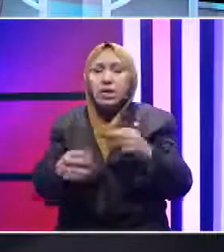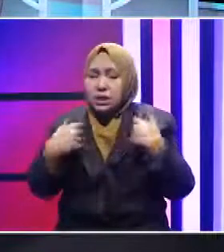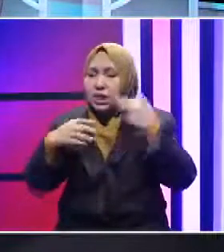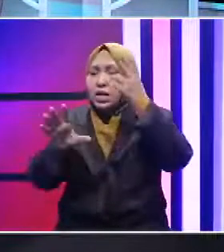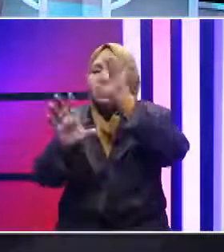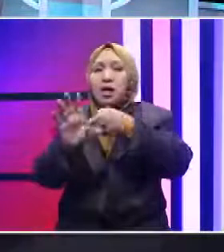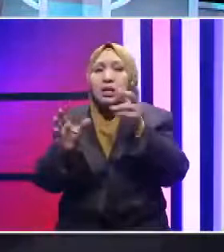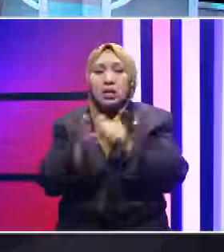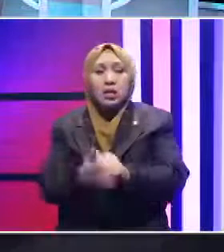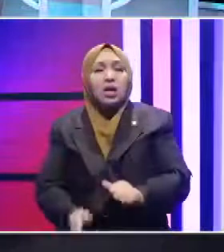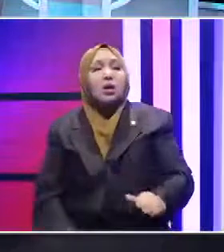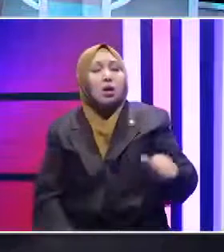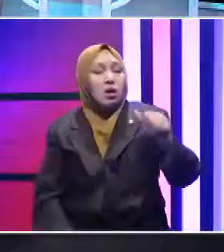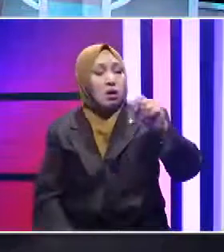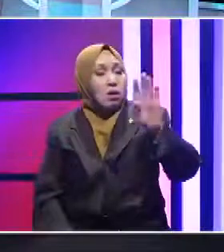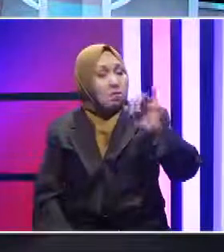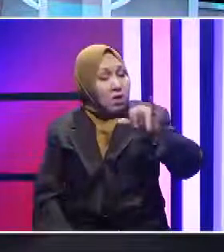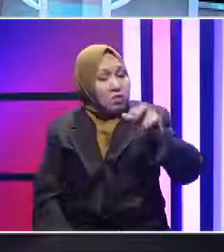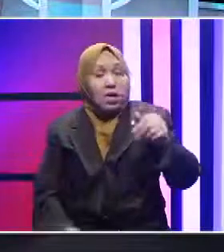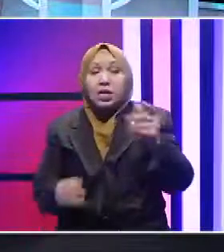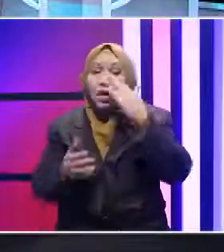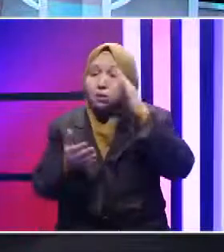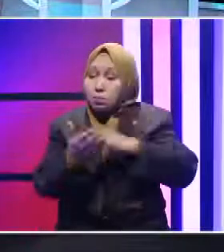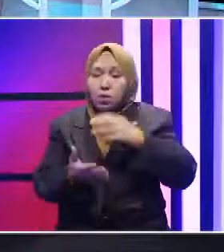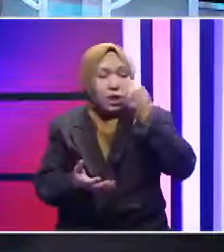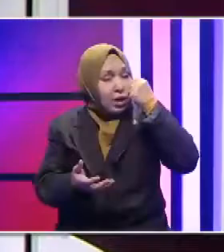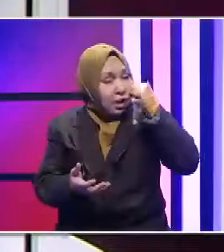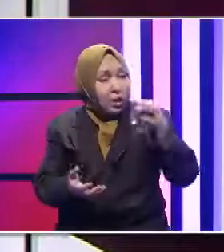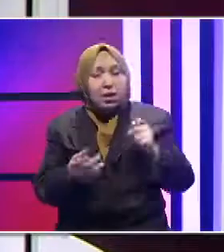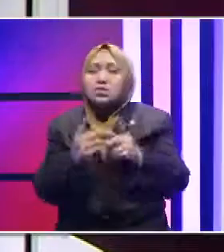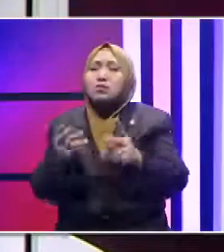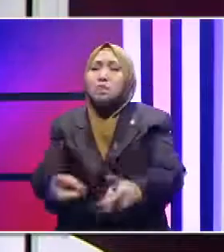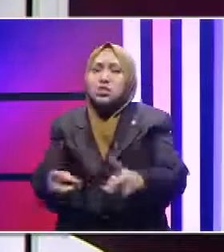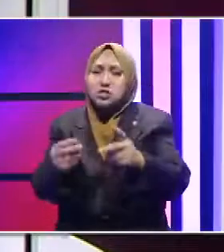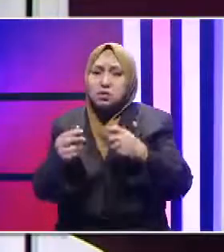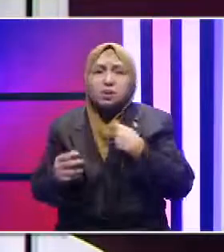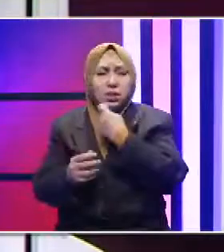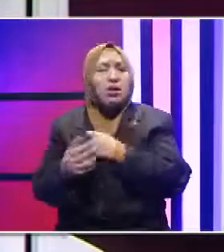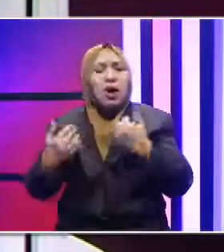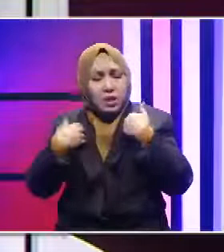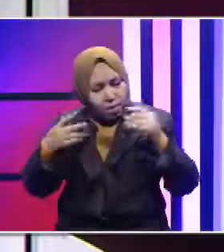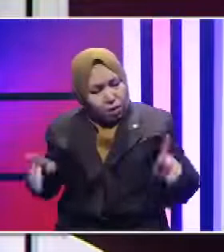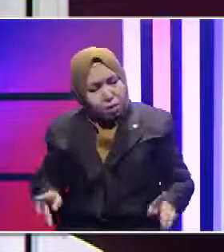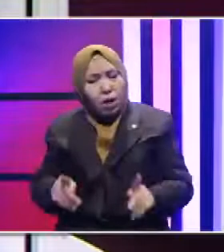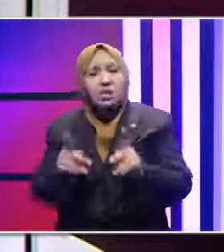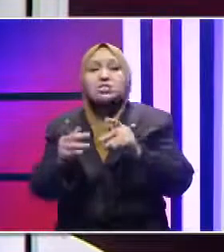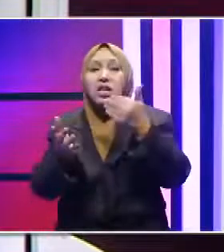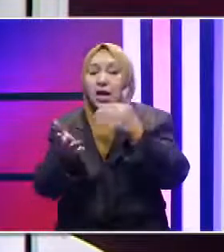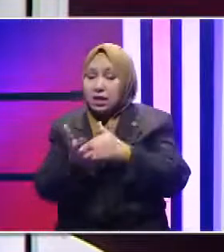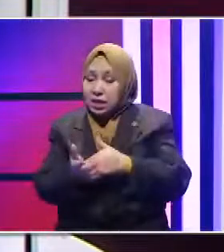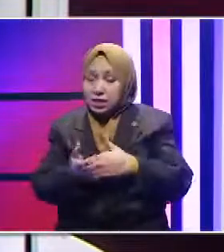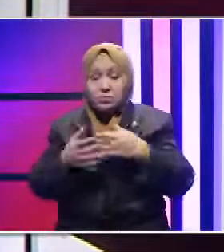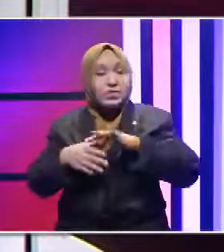dengan fujur dengan keburukan derhaka, cepat-cepat bertaubat. Masih ada peluang selagi nyawa